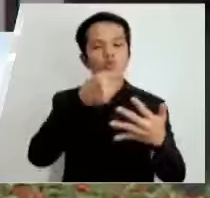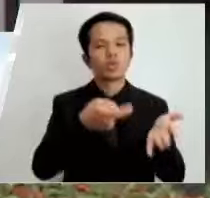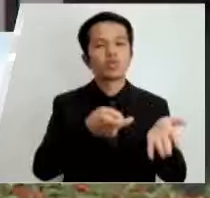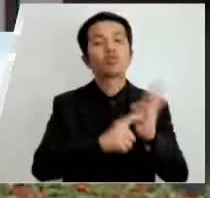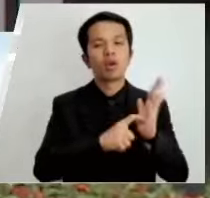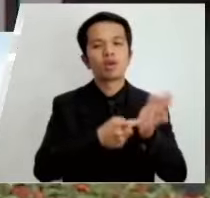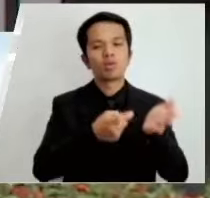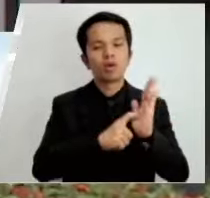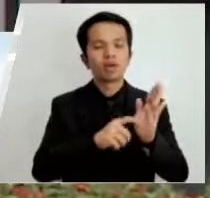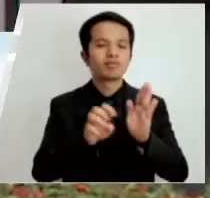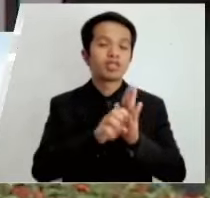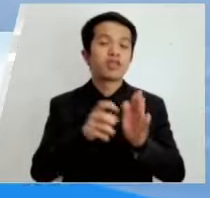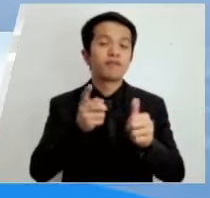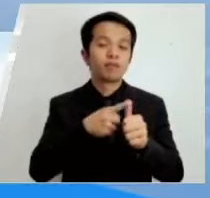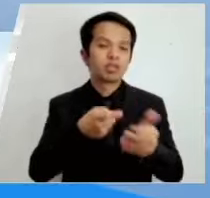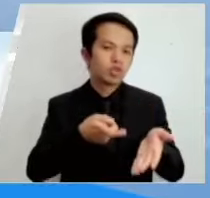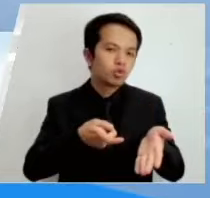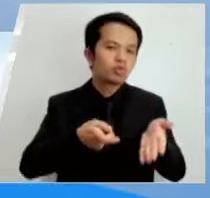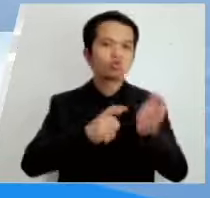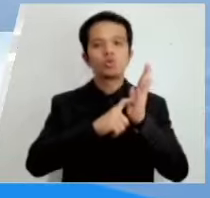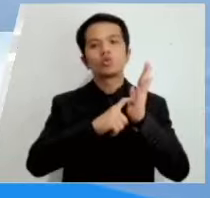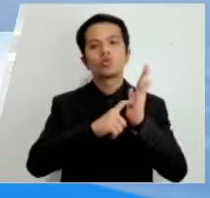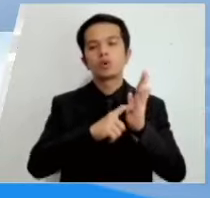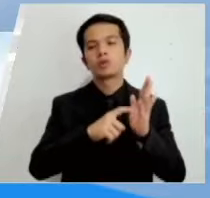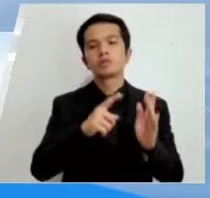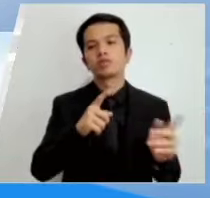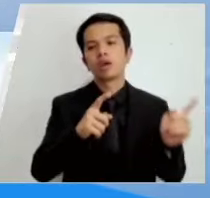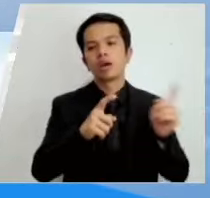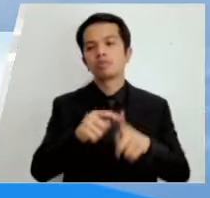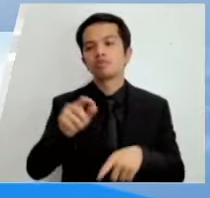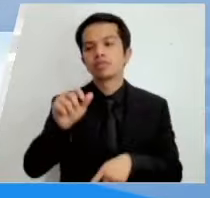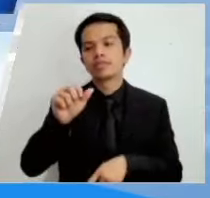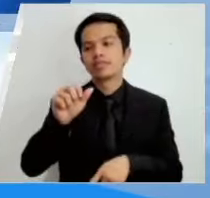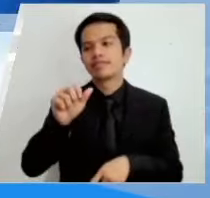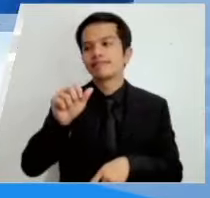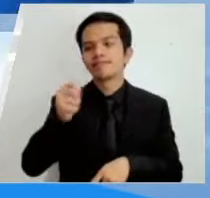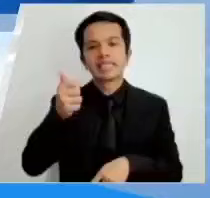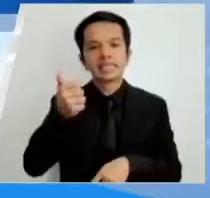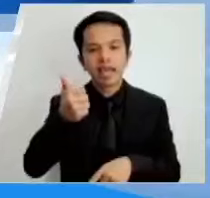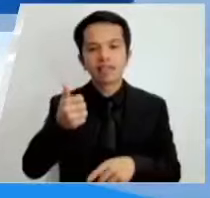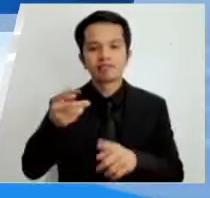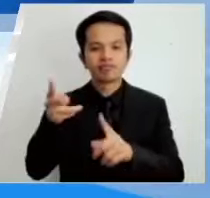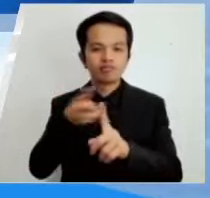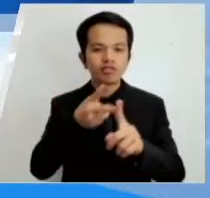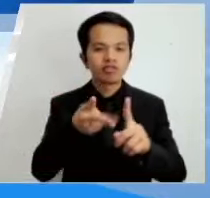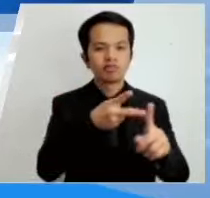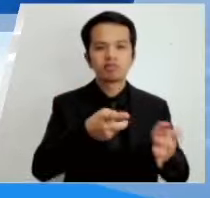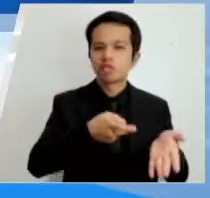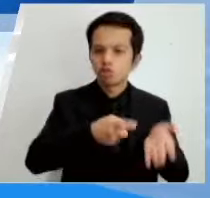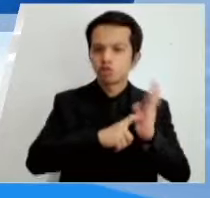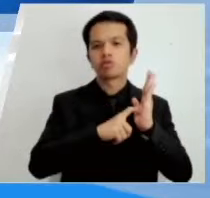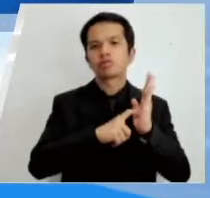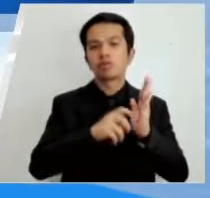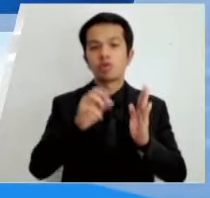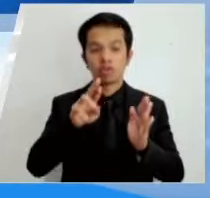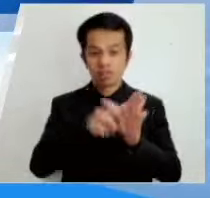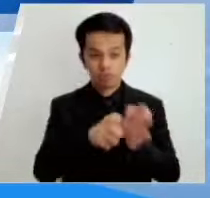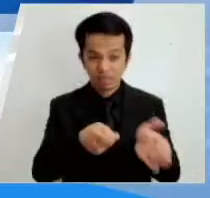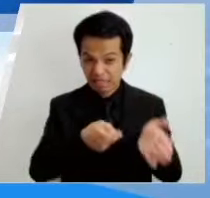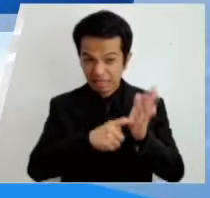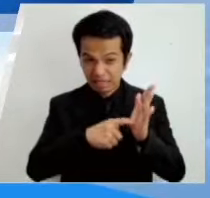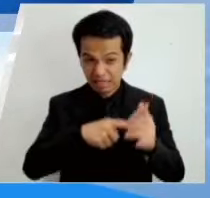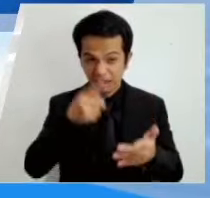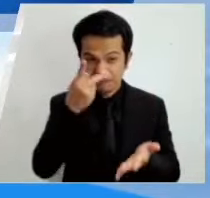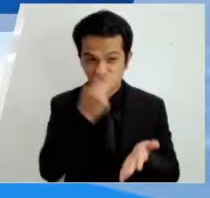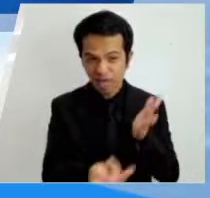ka ng at least 10 mabibiktima mo. O kaya hindi ka pumasok sa kota and then nananakit na